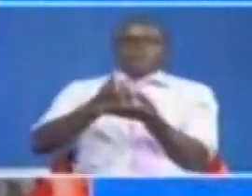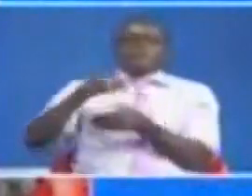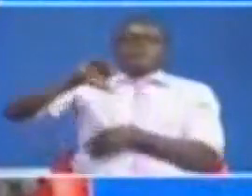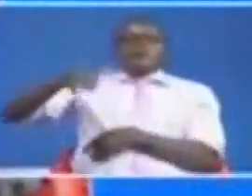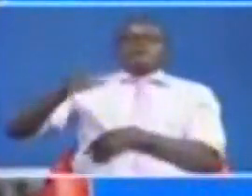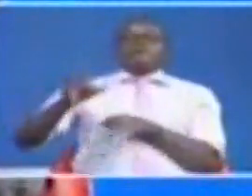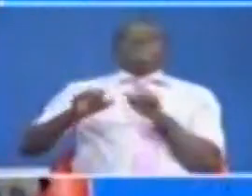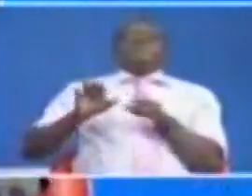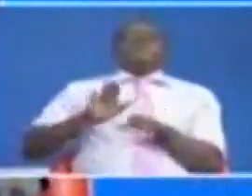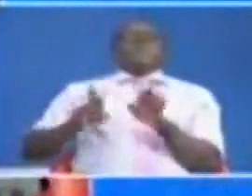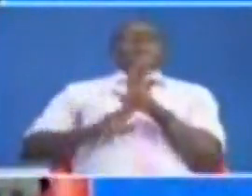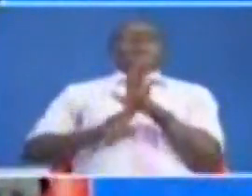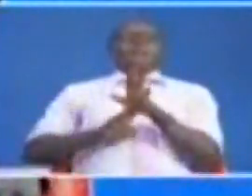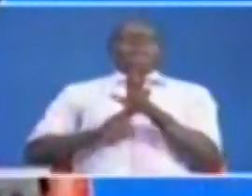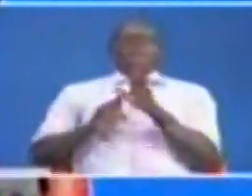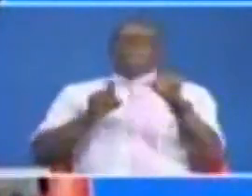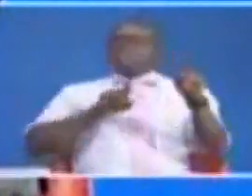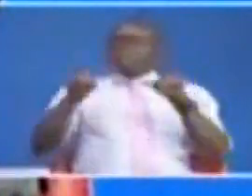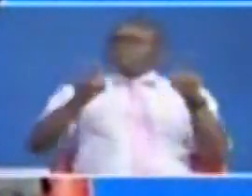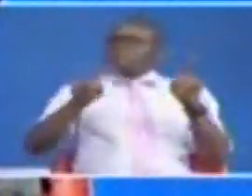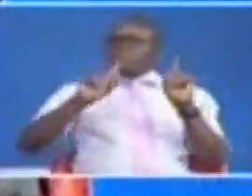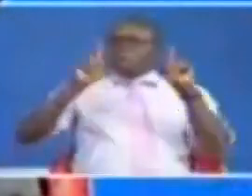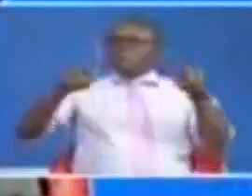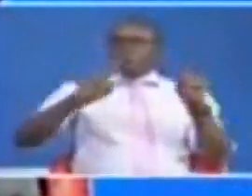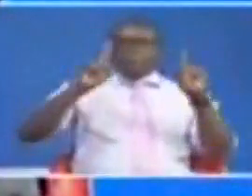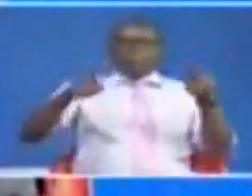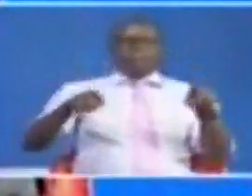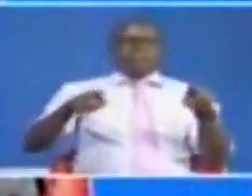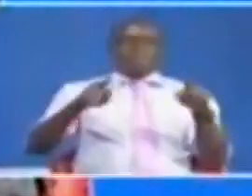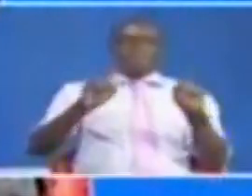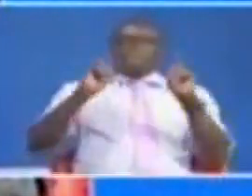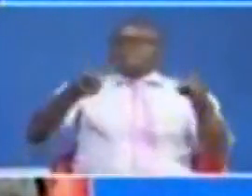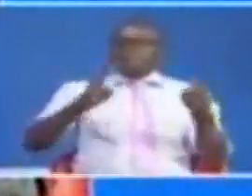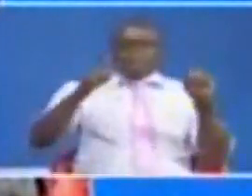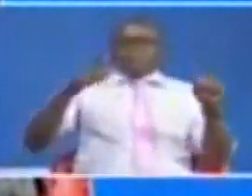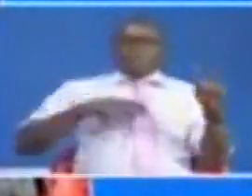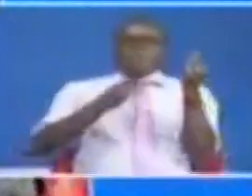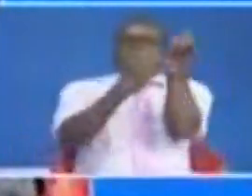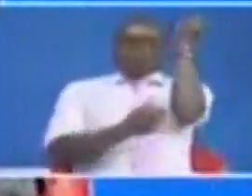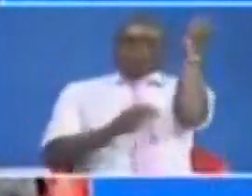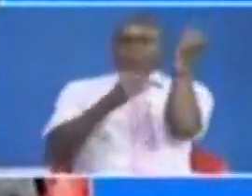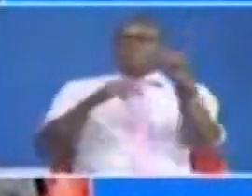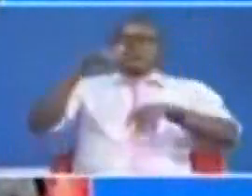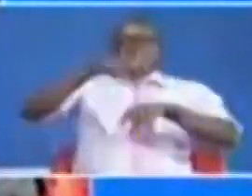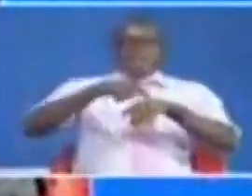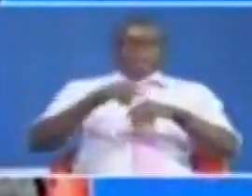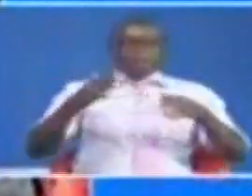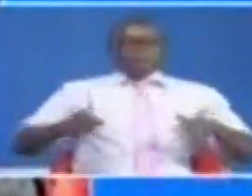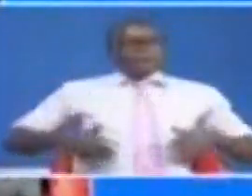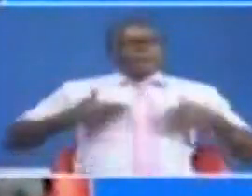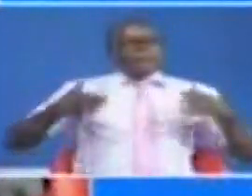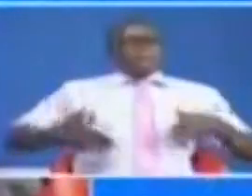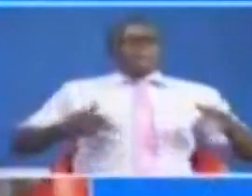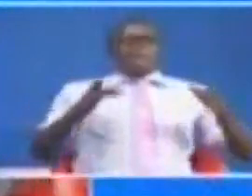ya Nairobi kimezindua msafara wa kuwatembelea na kuwa zawadi wasiojiweza msimu huu wa Krismasi. Jumapili hii msafara